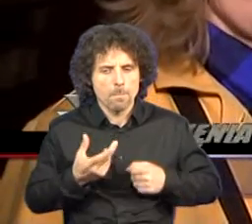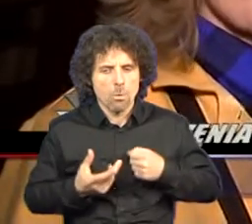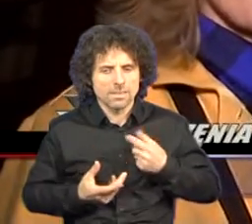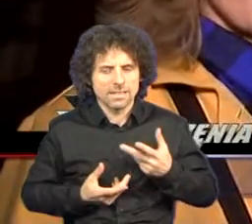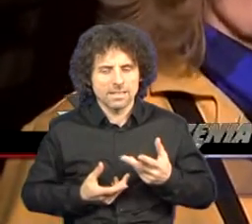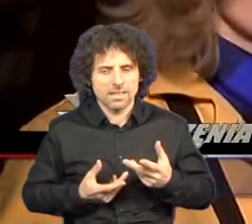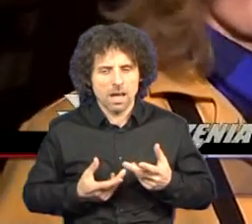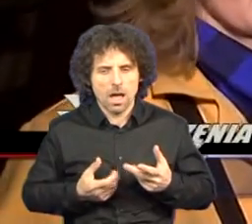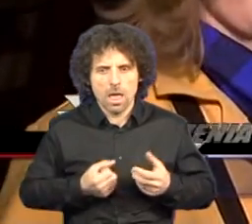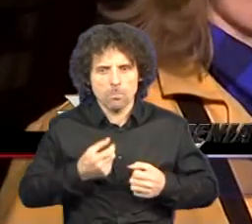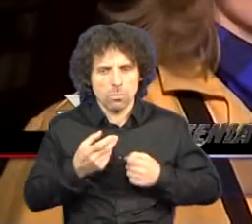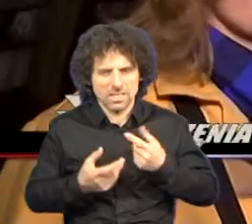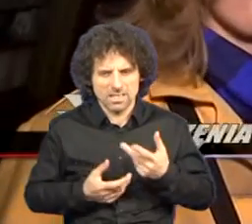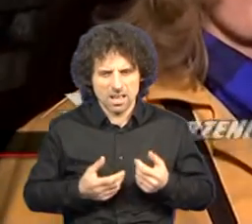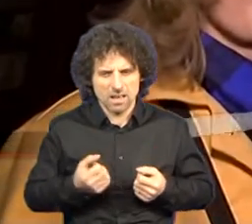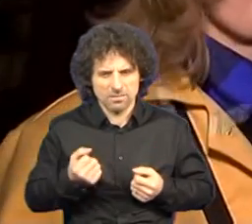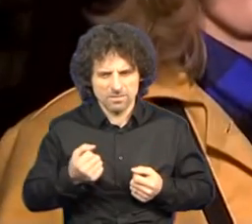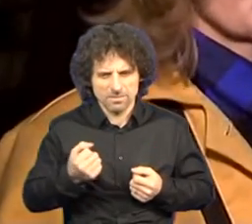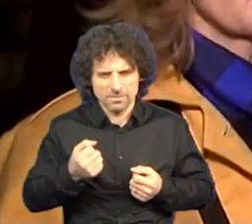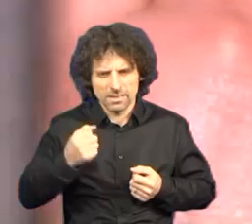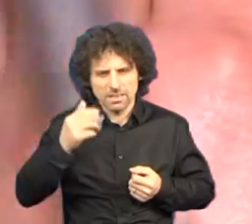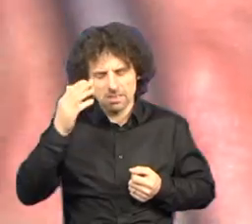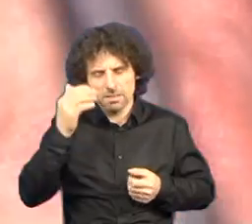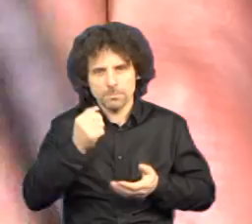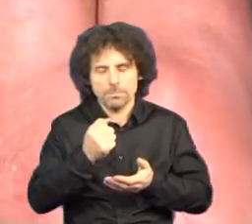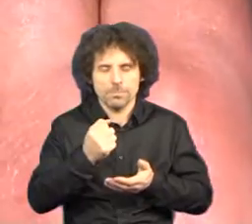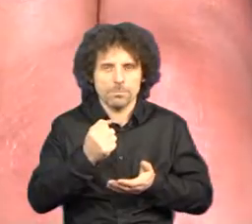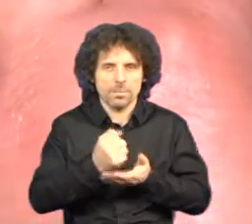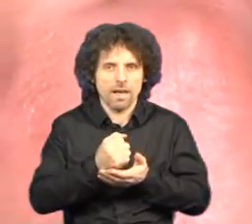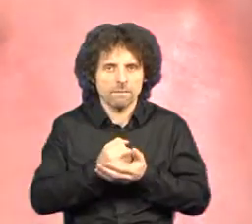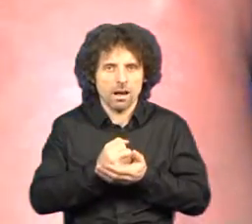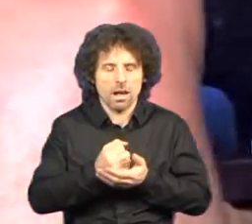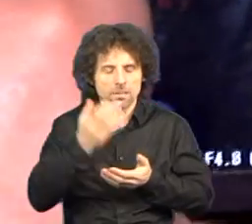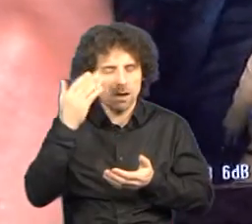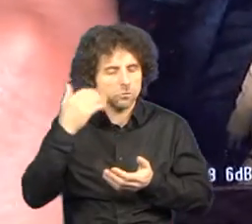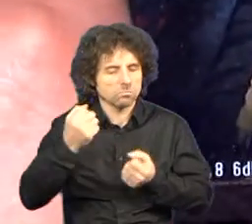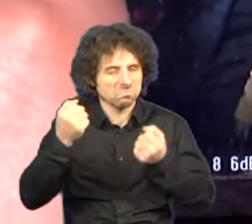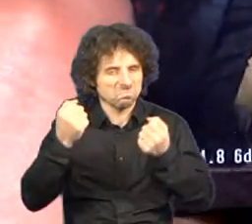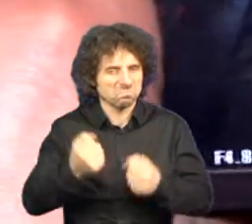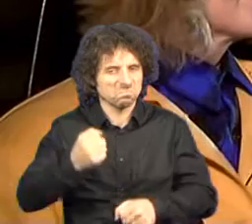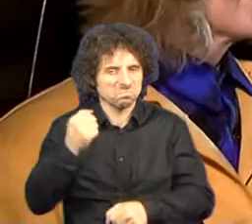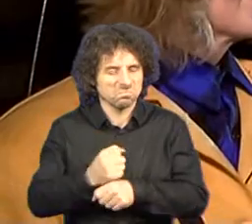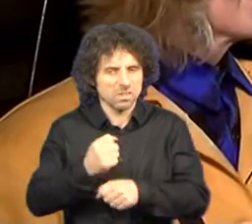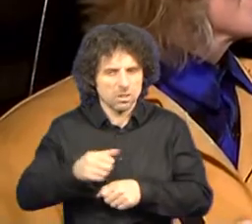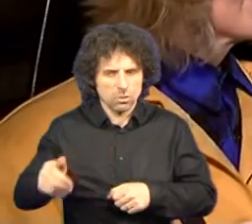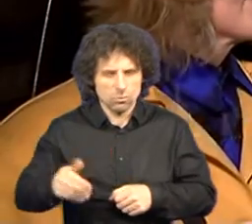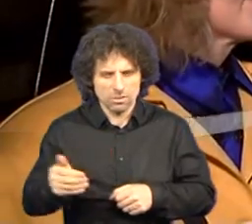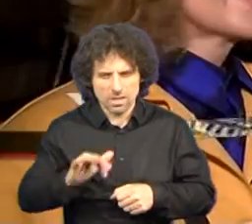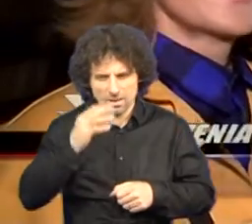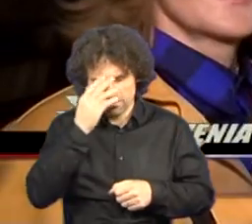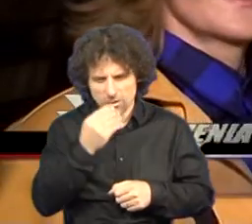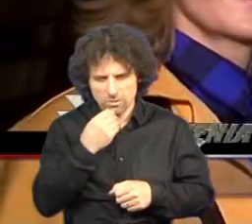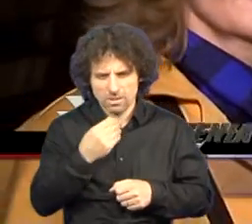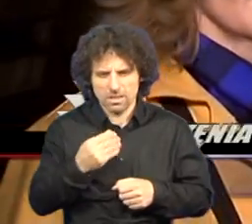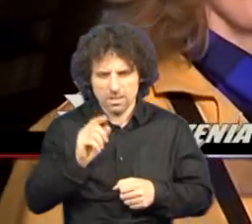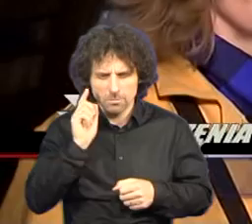ale oprócz tych emocji to co jest najważniejsze to takie zdanie sobie sprawy z tego jak ciężka była praca górnika. Ludzie z całej Polski przyjadą i zobaczą jak wygląda